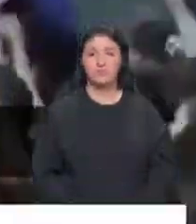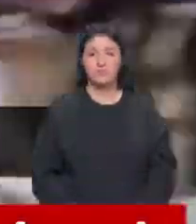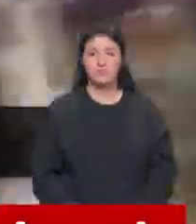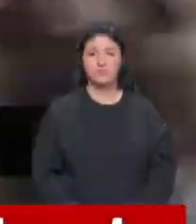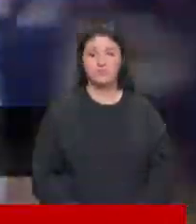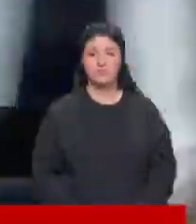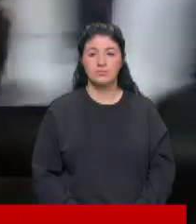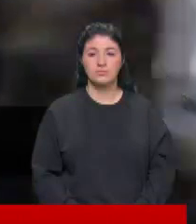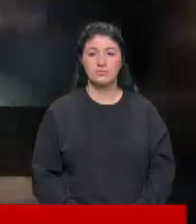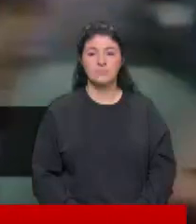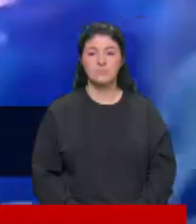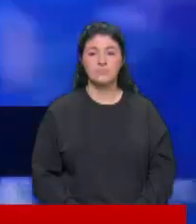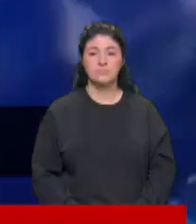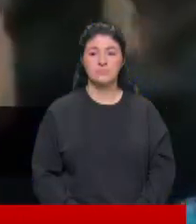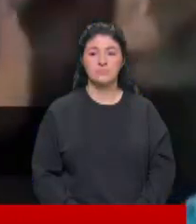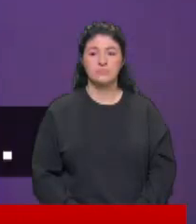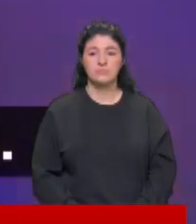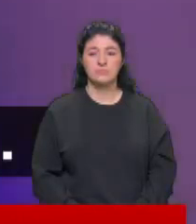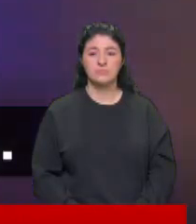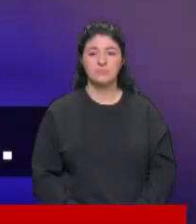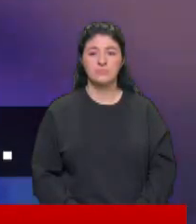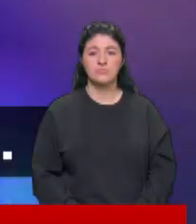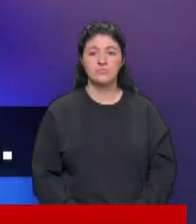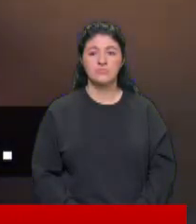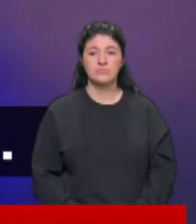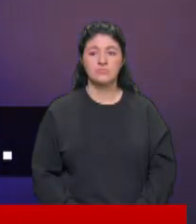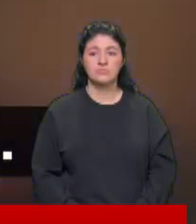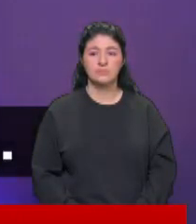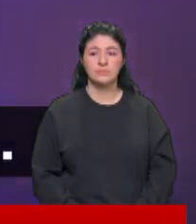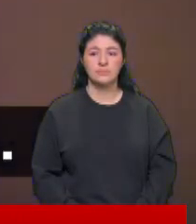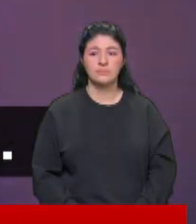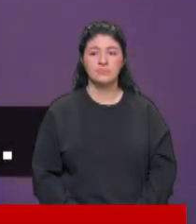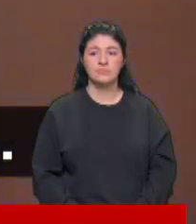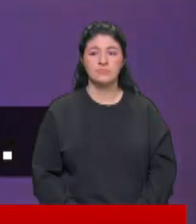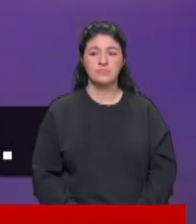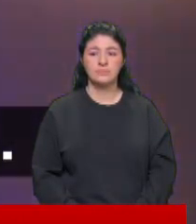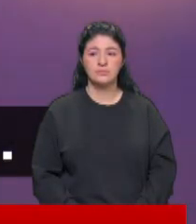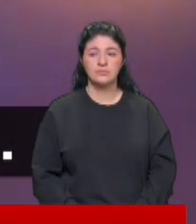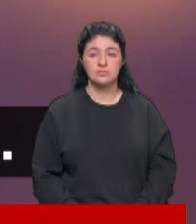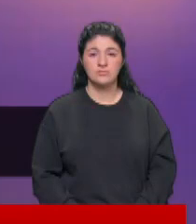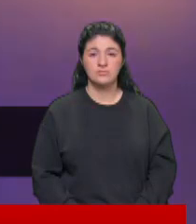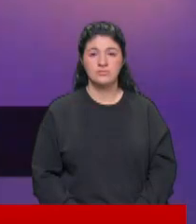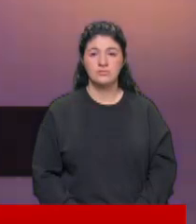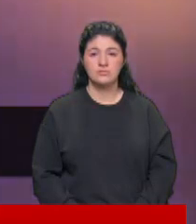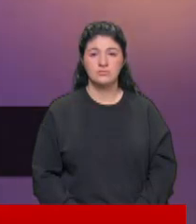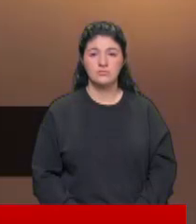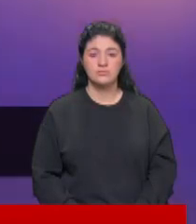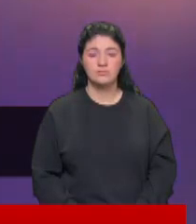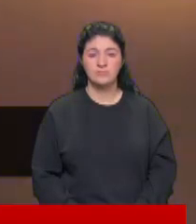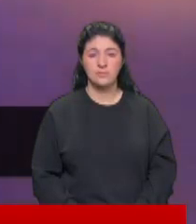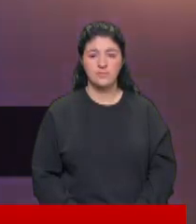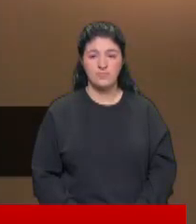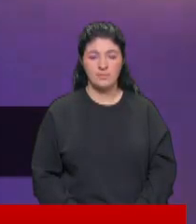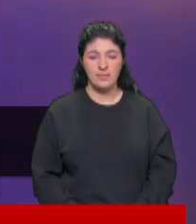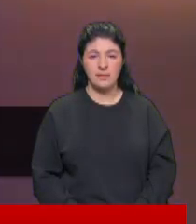Yönetim istifa! Yönetim istifa! Günlerdir uyardığımız asansör Güzel Eser Aydın KYK Kız